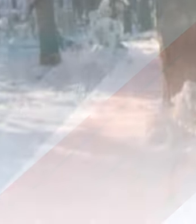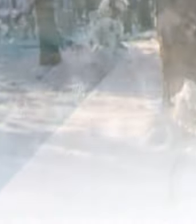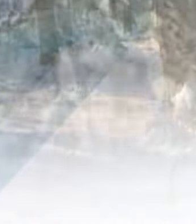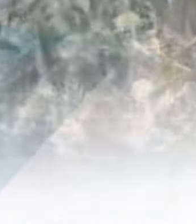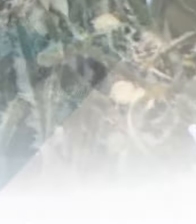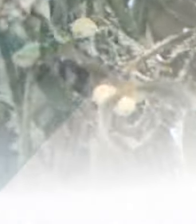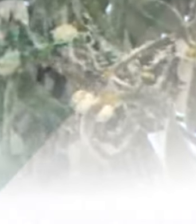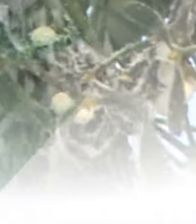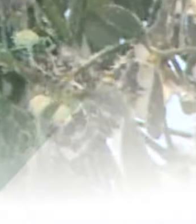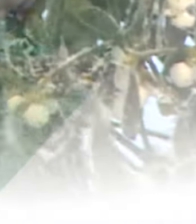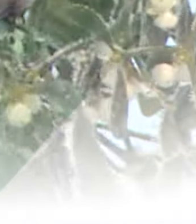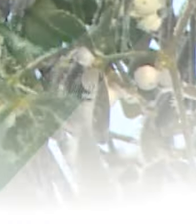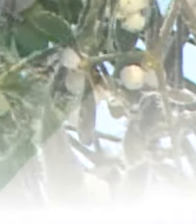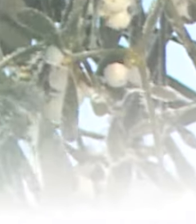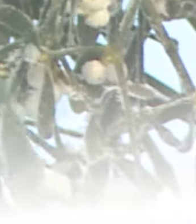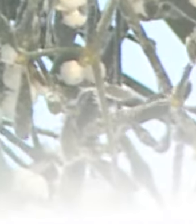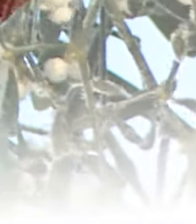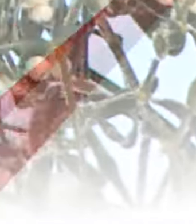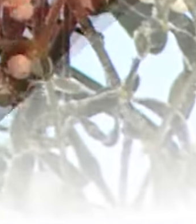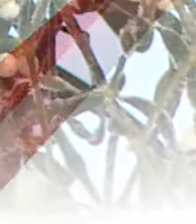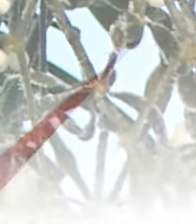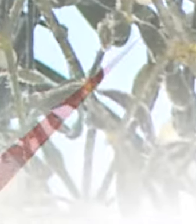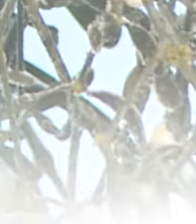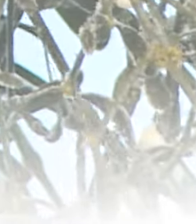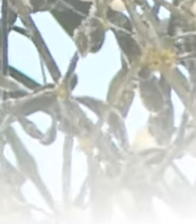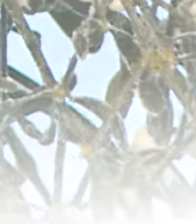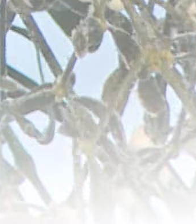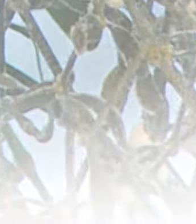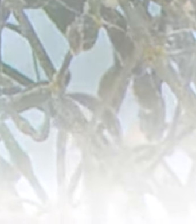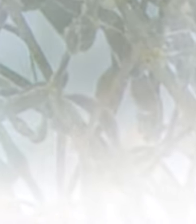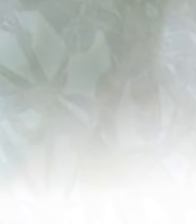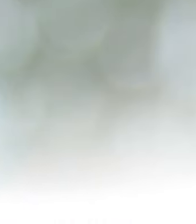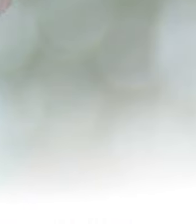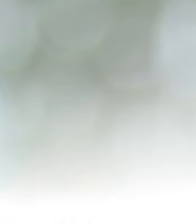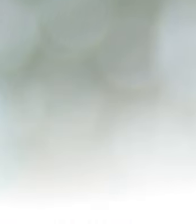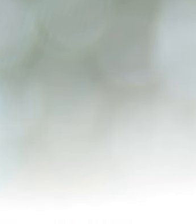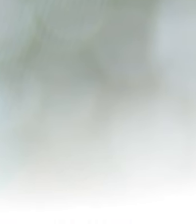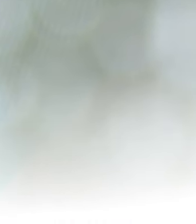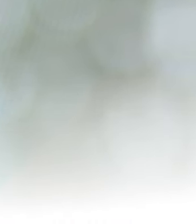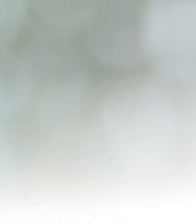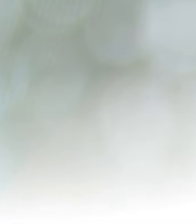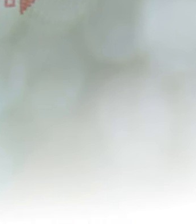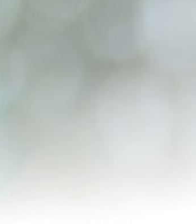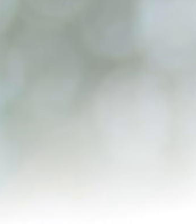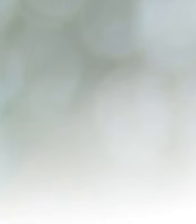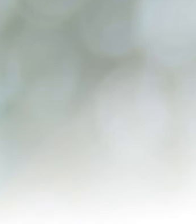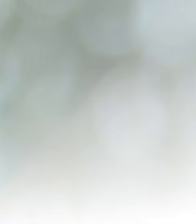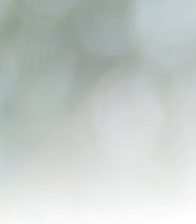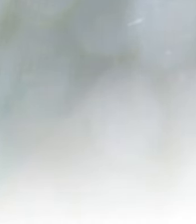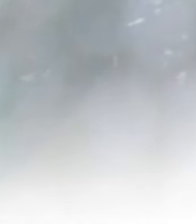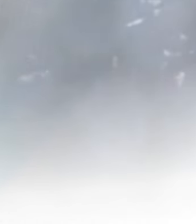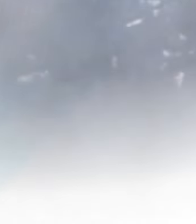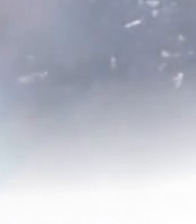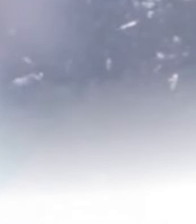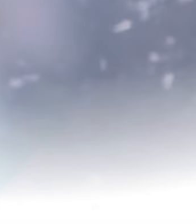Па місяццовым календары – молоды месяц. А дакладній 15-га лютага ў 9-га 1-32